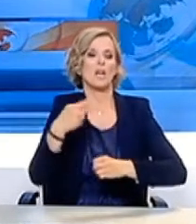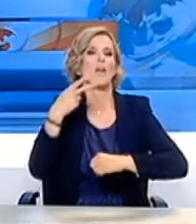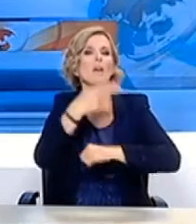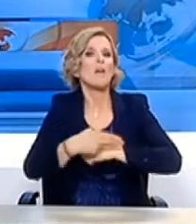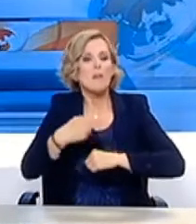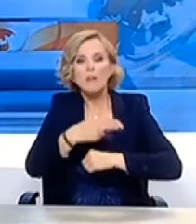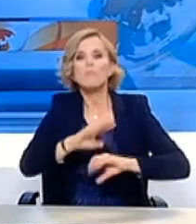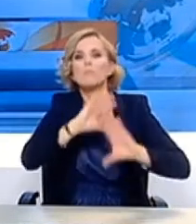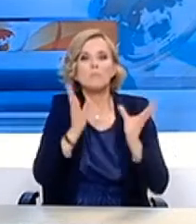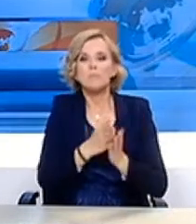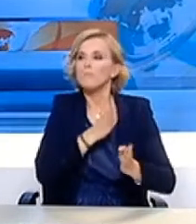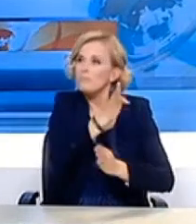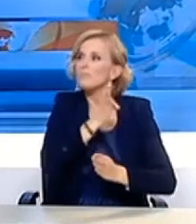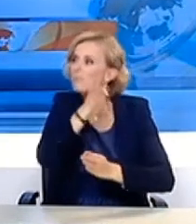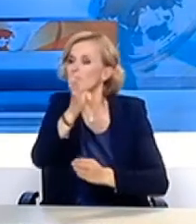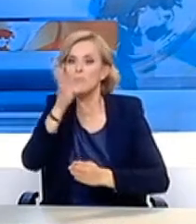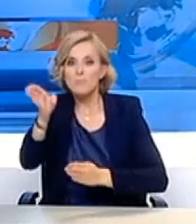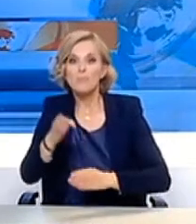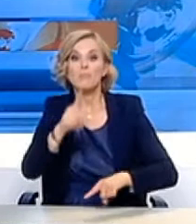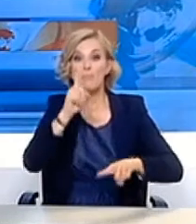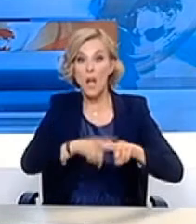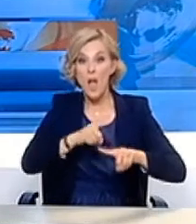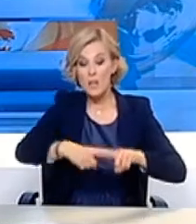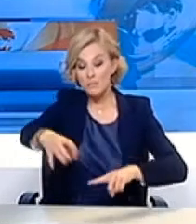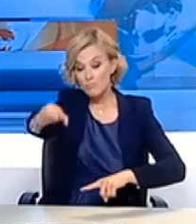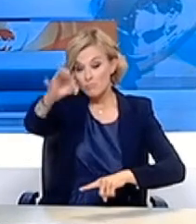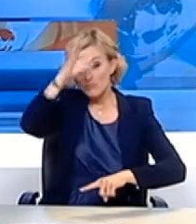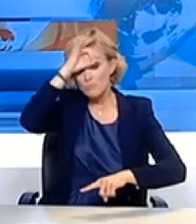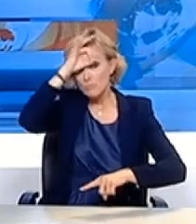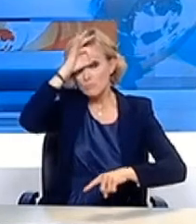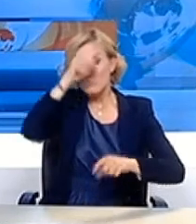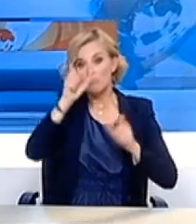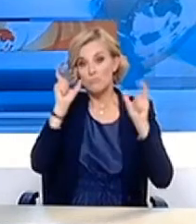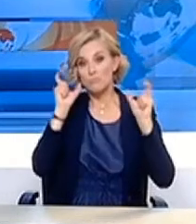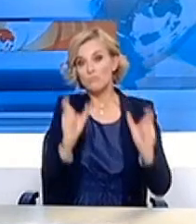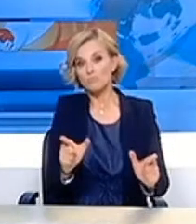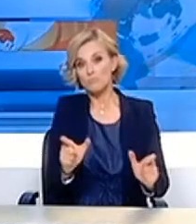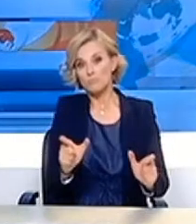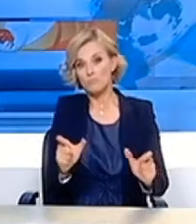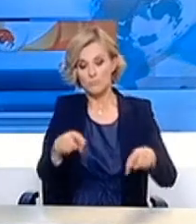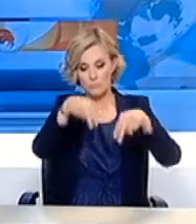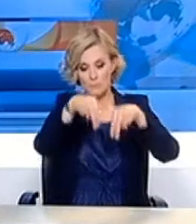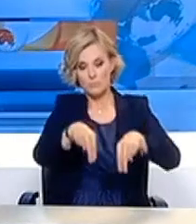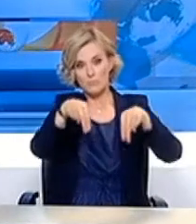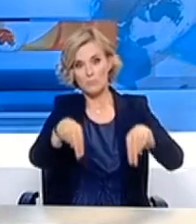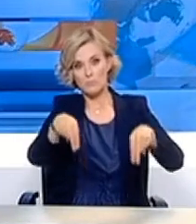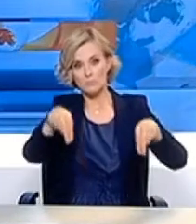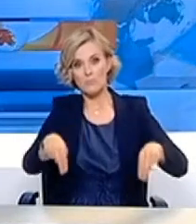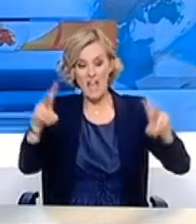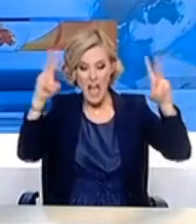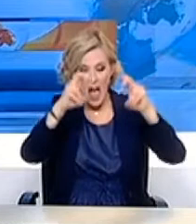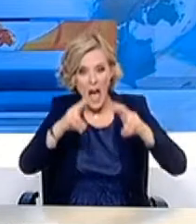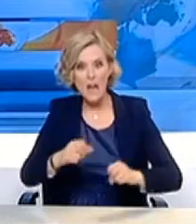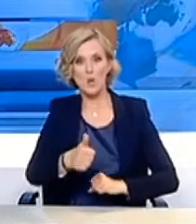δρόμους από και προς τα αστικά κέντρα, η ελληνική αστυνομία εγκαθιστά σημεία ελέγχου των μετακινήσεων όλων των ιδιωτικής χρήσης οχημάτων αλλά